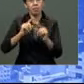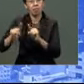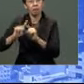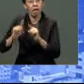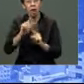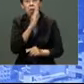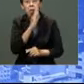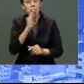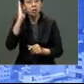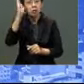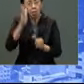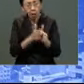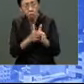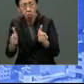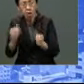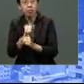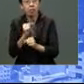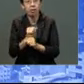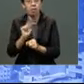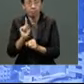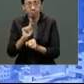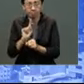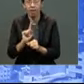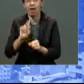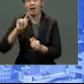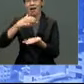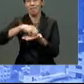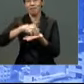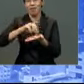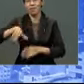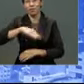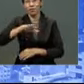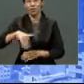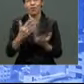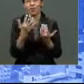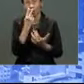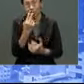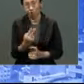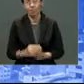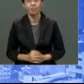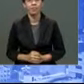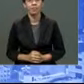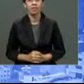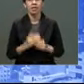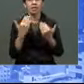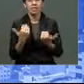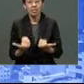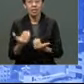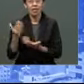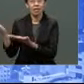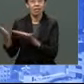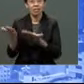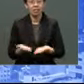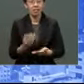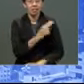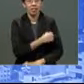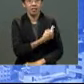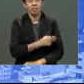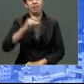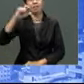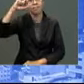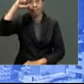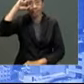จากนี้การดำเนินการจะเป็นอย่างไรนะคะก็ต้องติดตามกันต่อไปแต่ลำดับแรกค่ะขอโอกาสในการเรียนเชิญนะคะนายแพทย์ทวีสินวิ